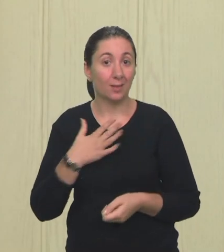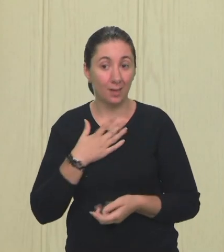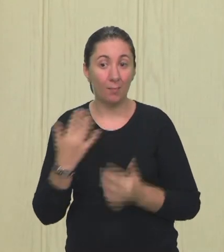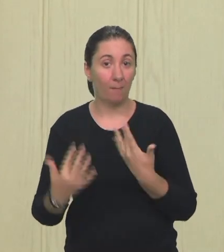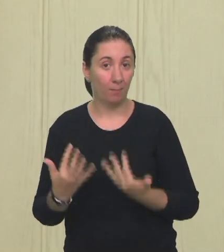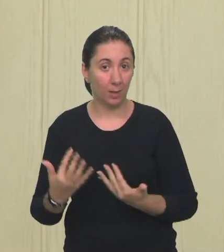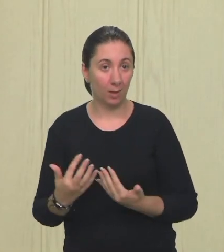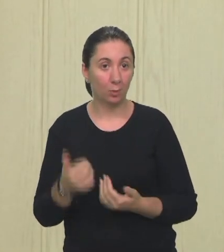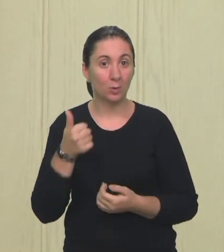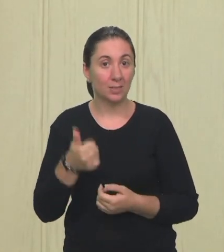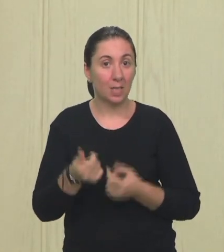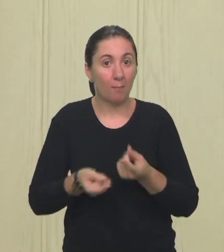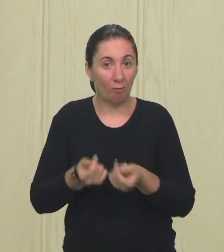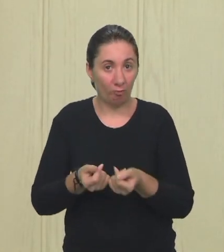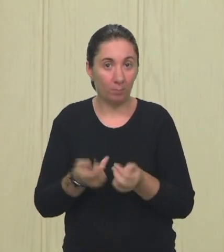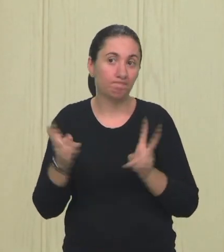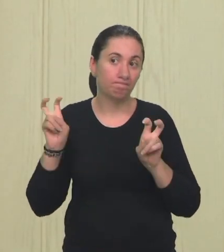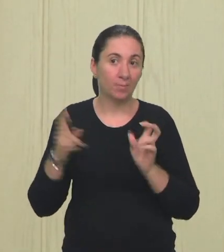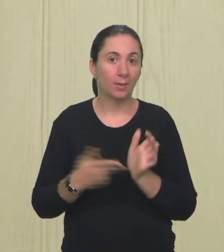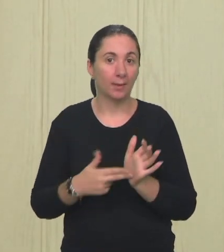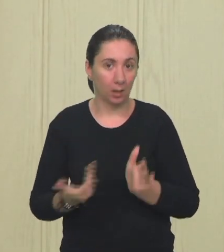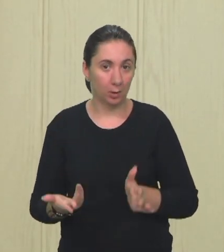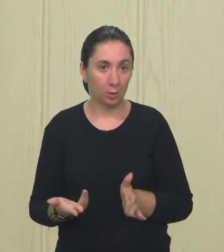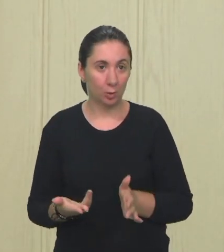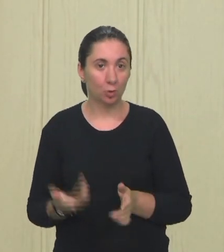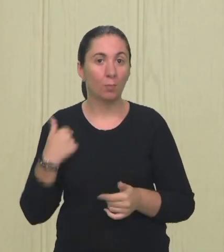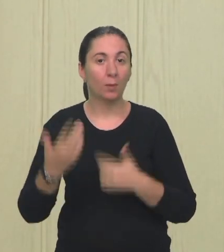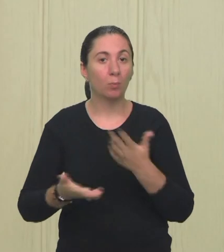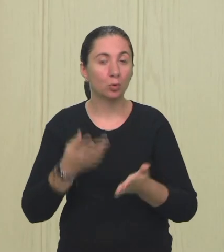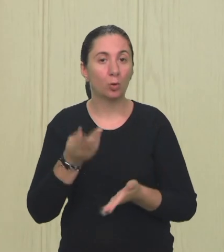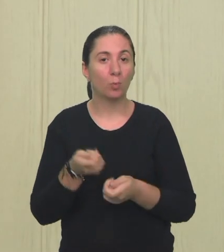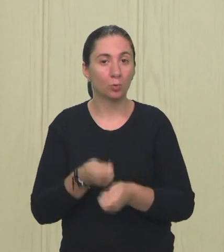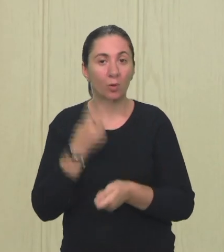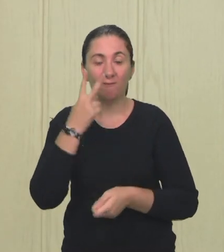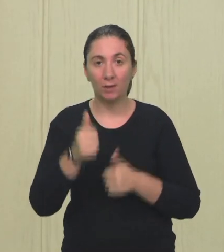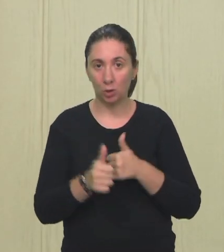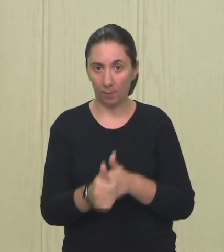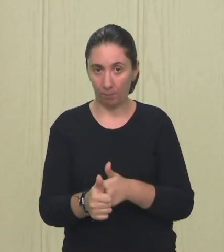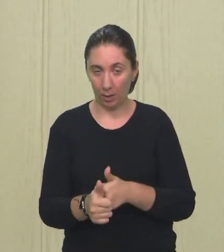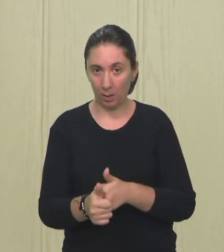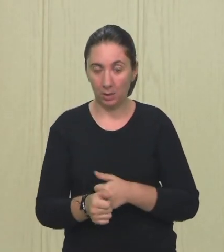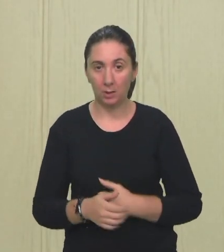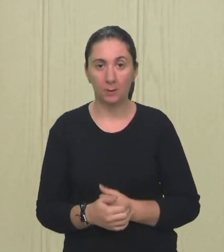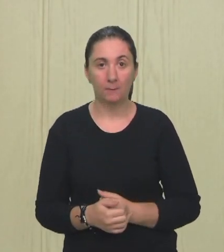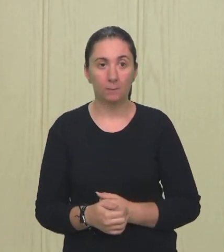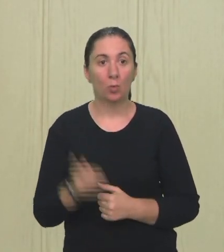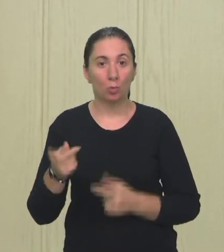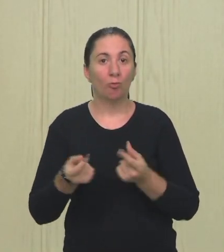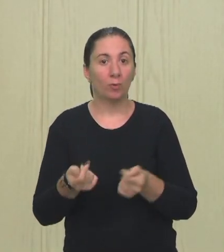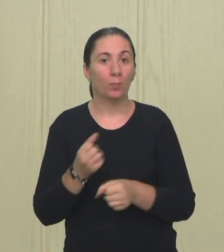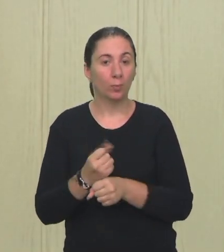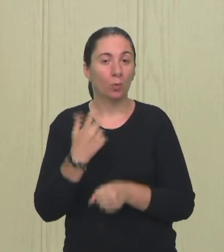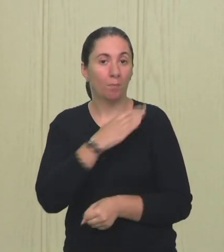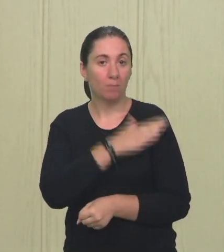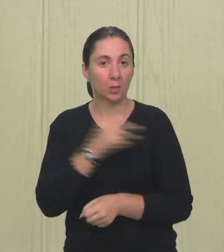priliku samofinancirati se na neki način. S obzirom da pružamo uslugu videće pratnje, ona je financijski podržana